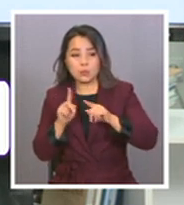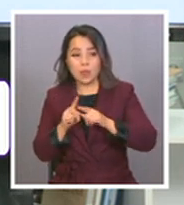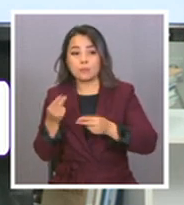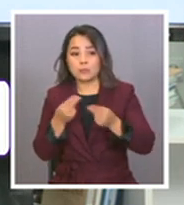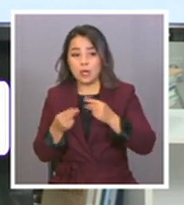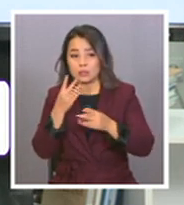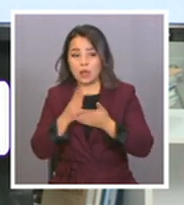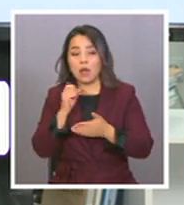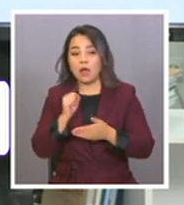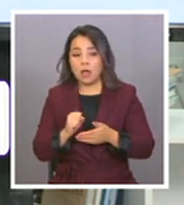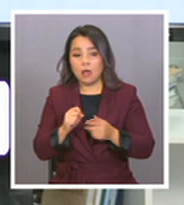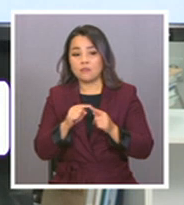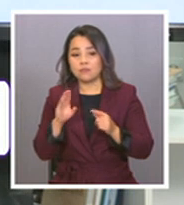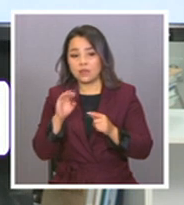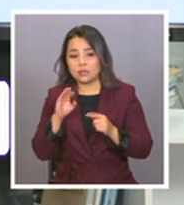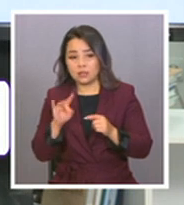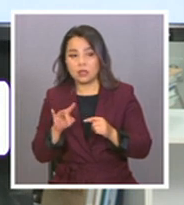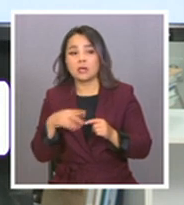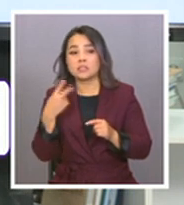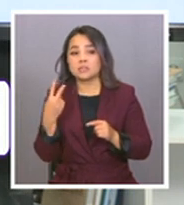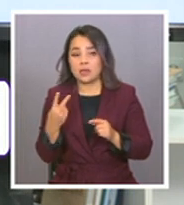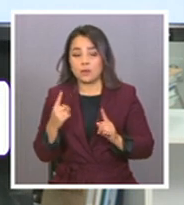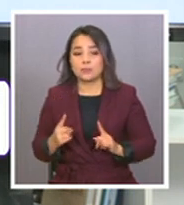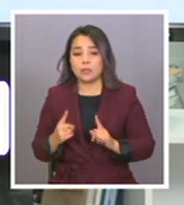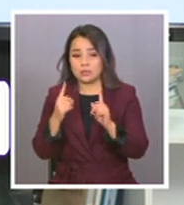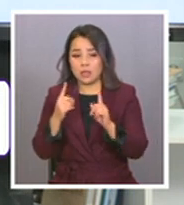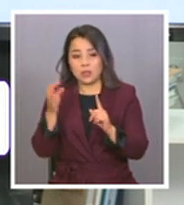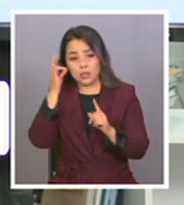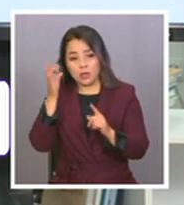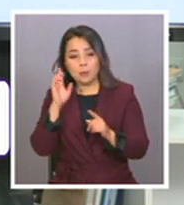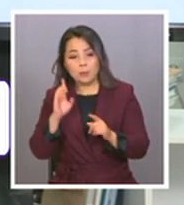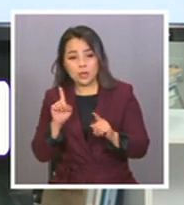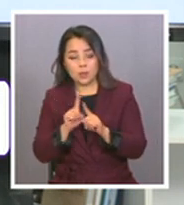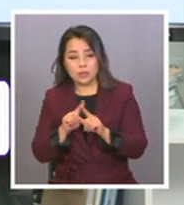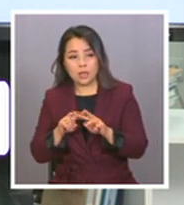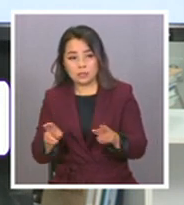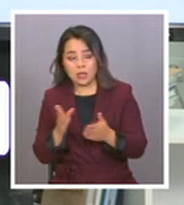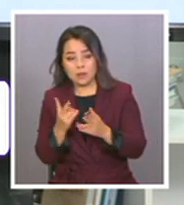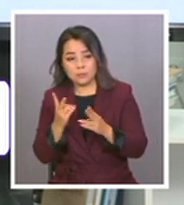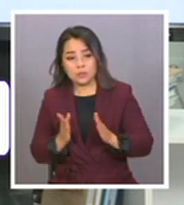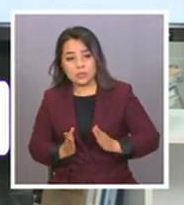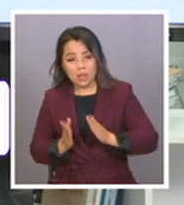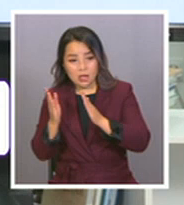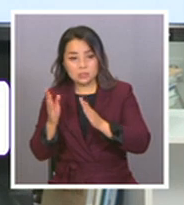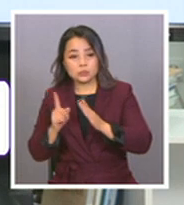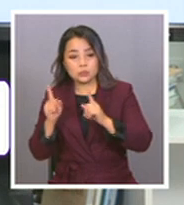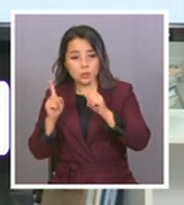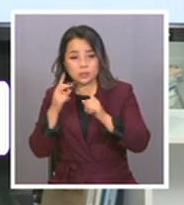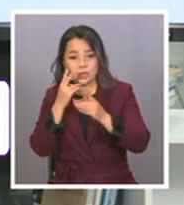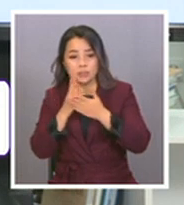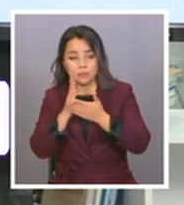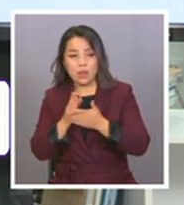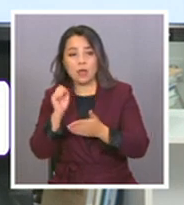А векторы екі белгіні жоғары қарай белгілейміз Б векторына. Сонда бұның оқылуы А, Б